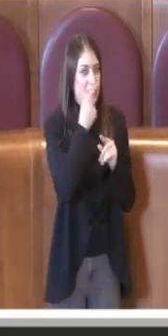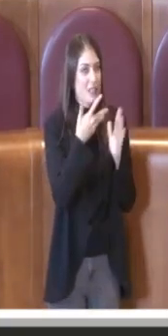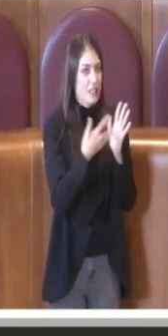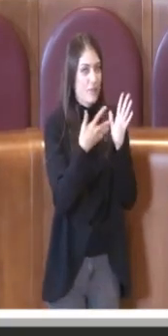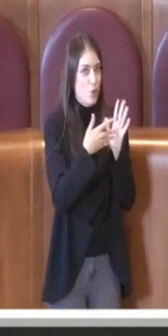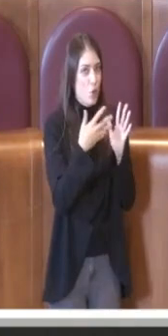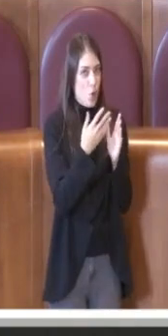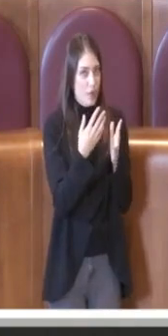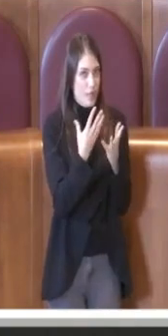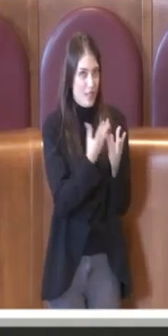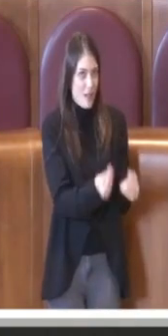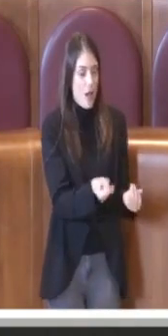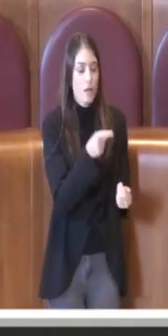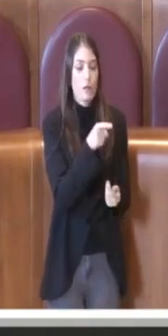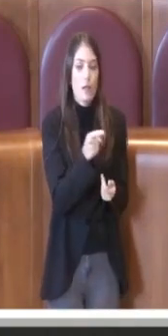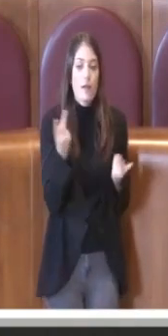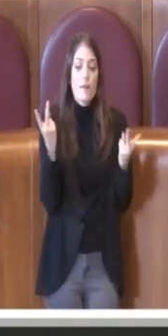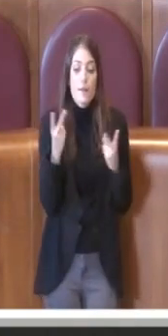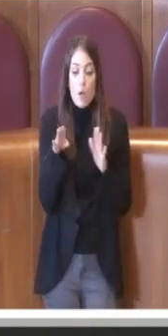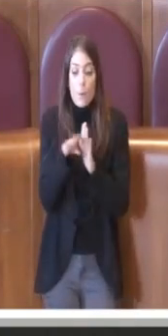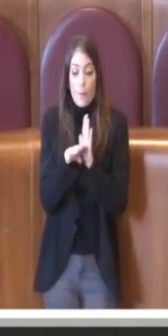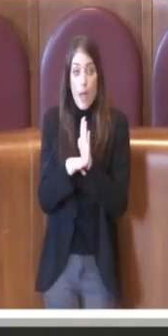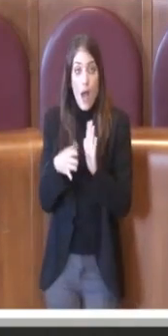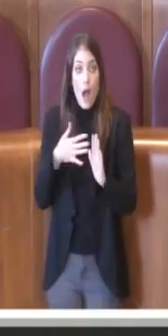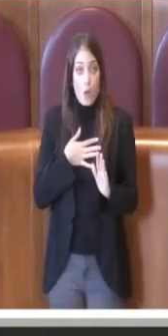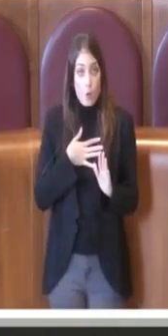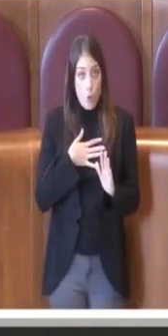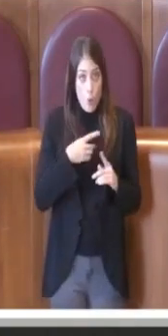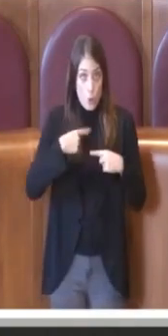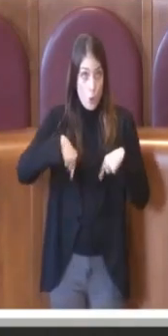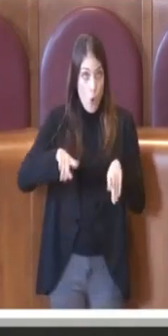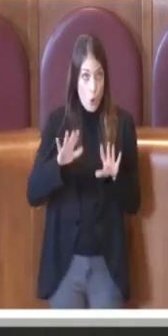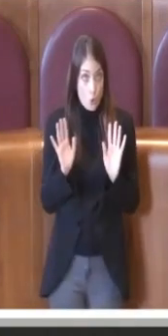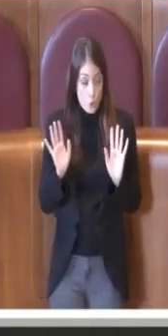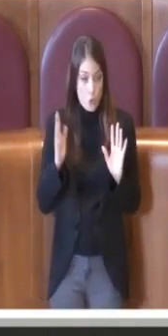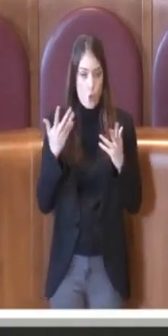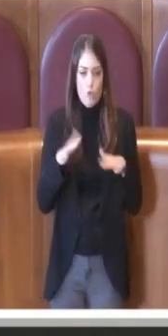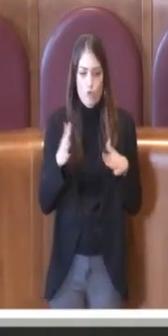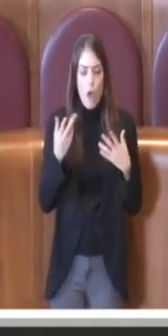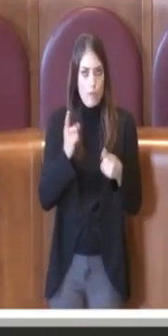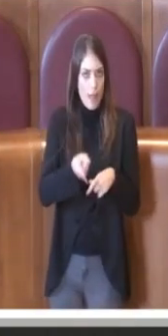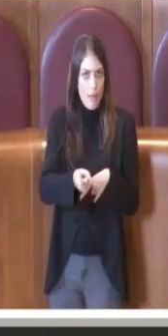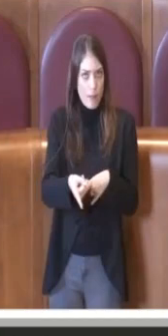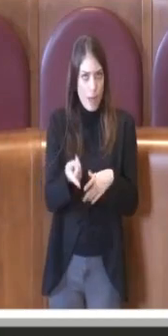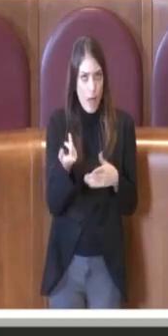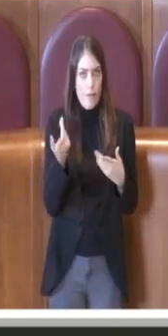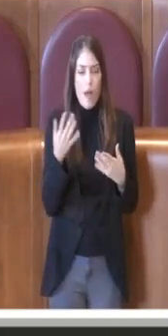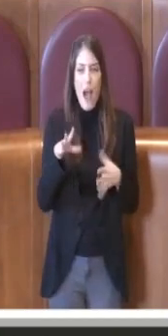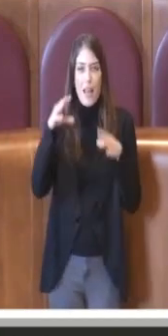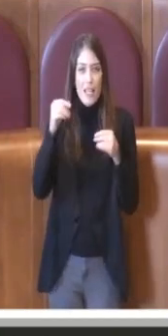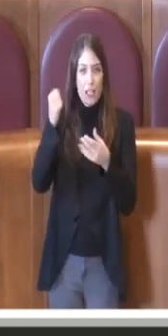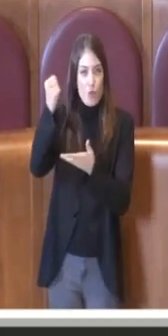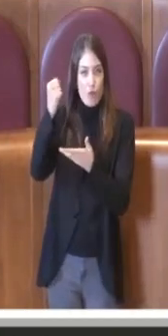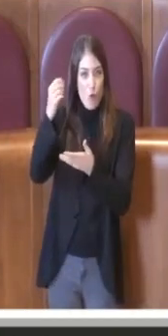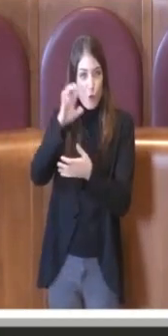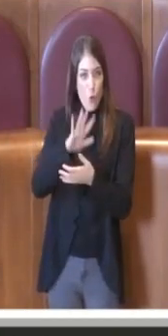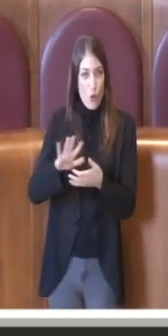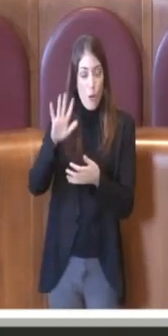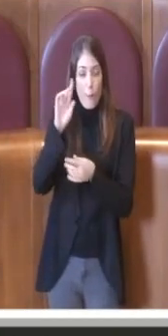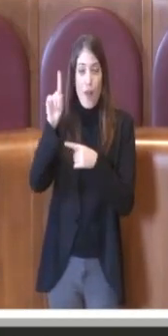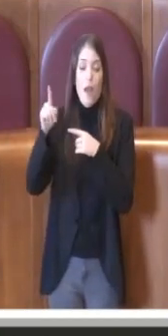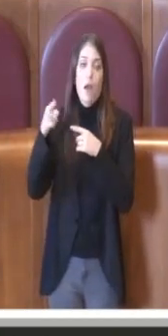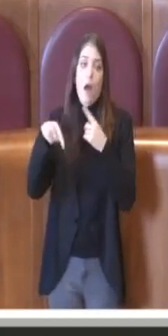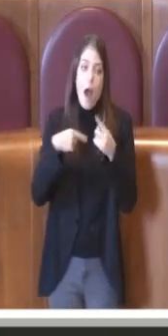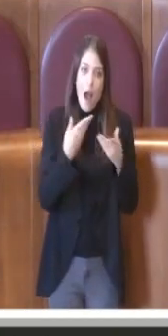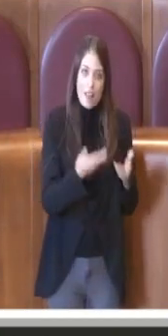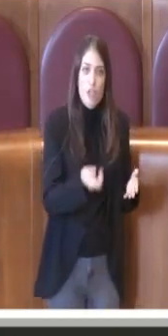non ritrovo nel nostro piano che stiamo attuando, lo ribadisco, all'inizio con i fondi europei ma poi con fondi di Roma